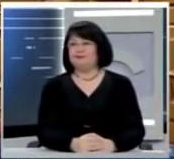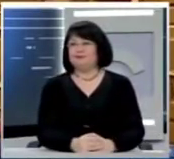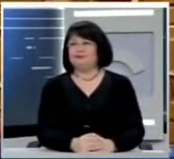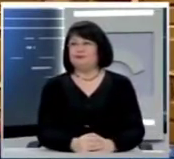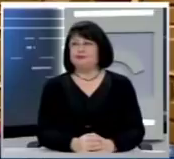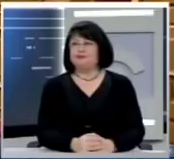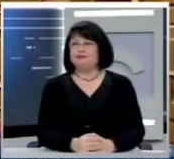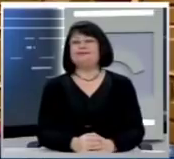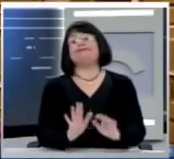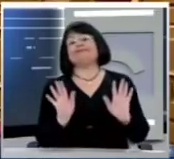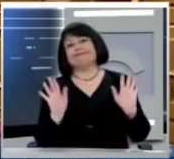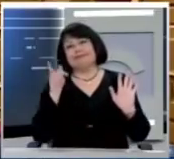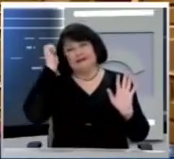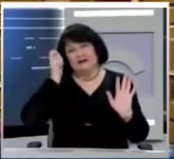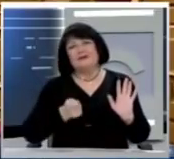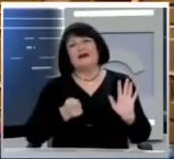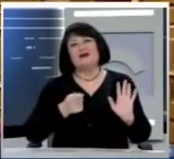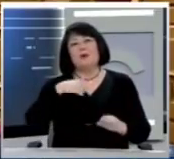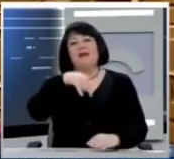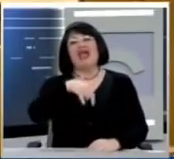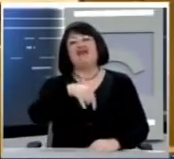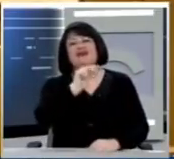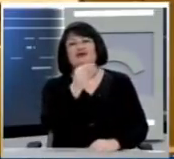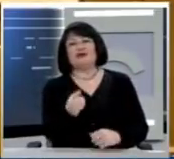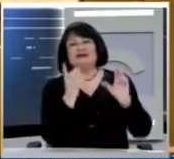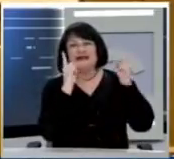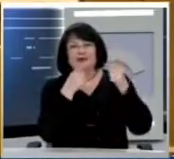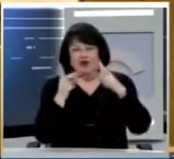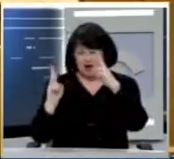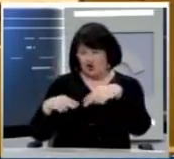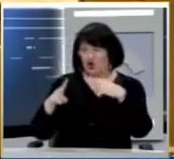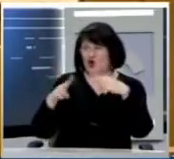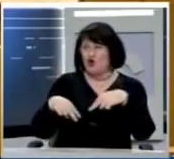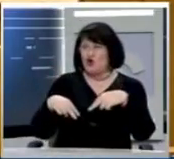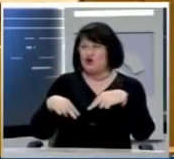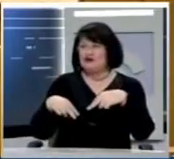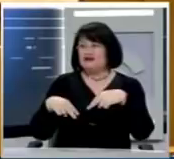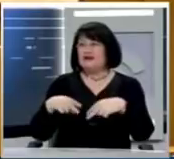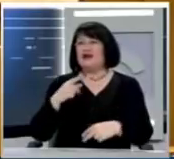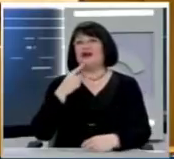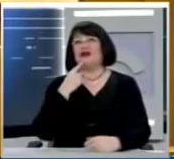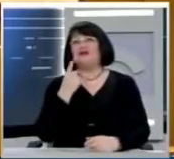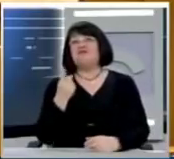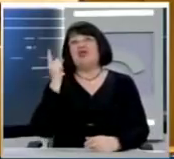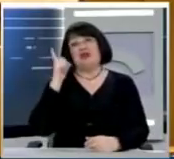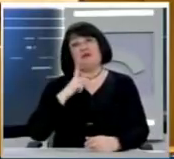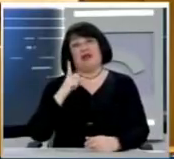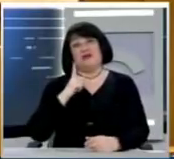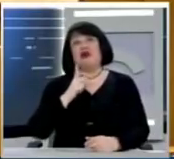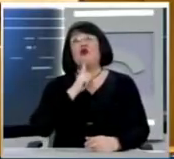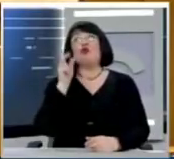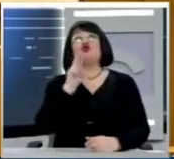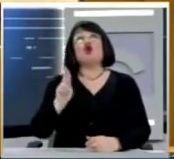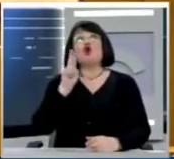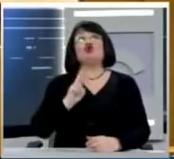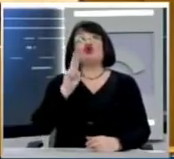Ομολογώ, κύριε Πλεύρη, ομολογώ, όταν τον γνώρισα δεν του το είχα ότι έχει τέτοια χαρίσματα,